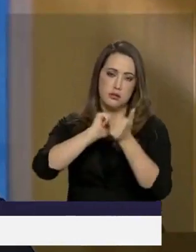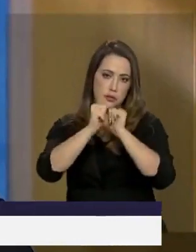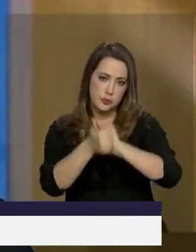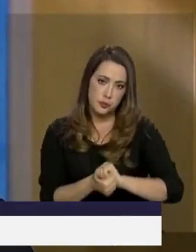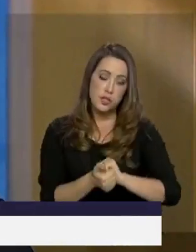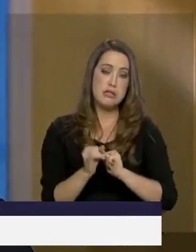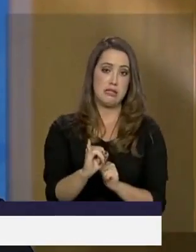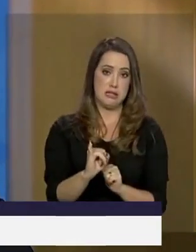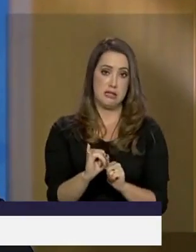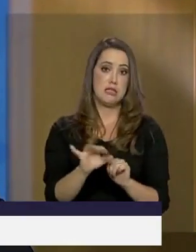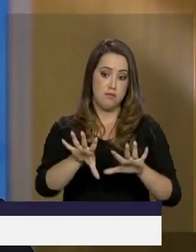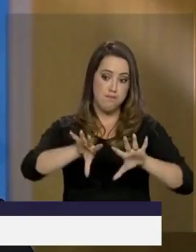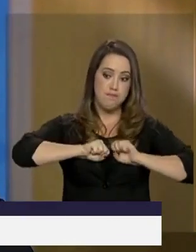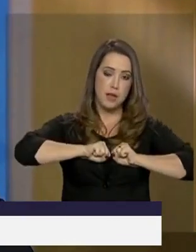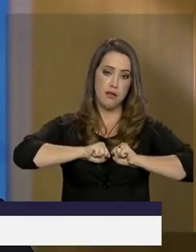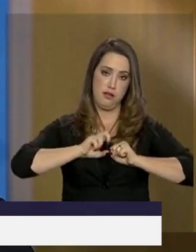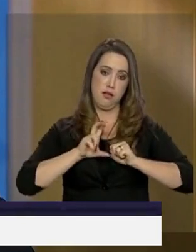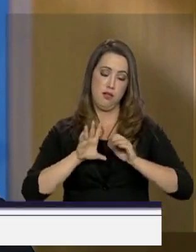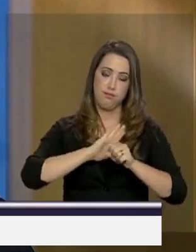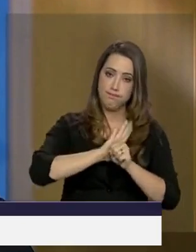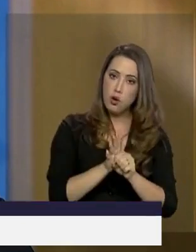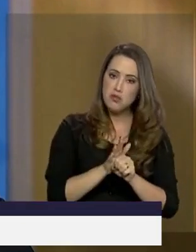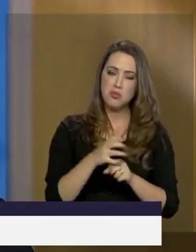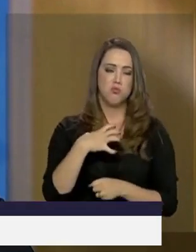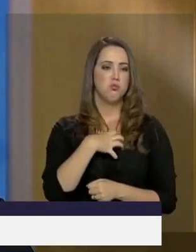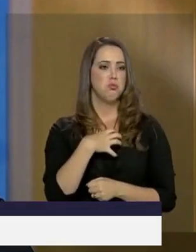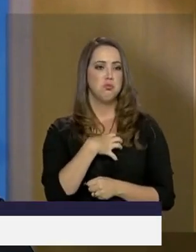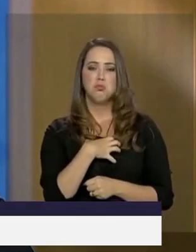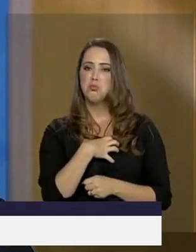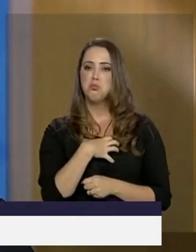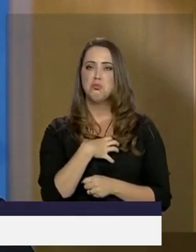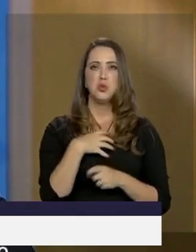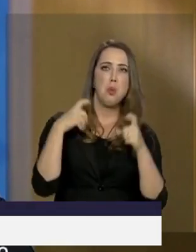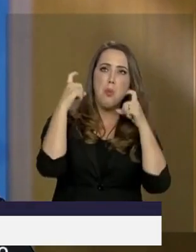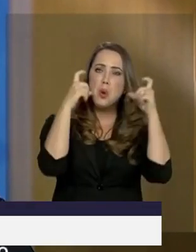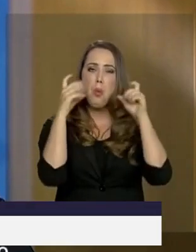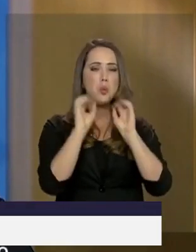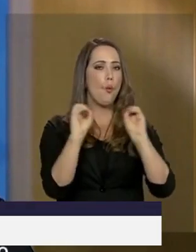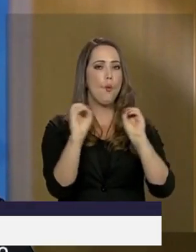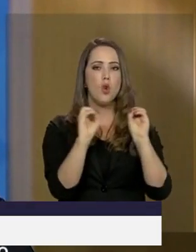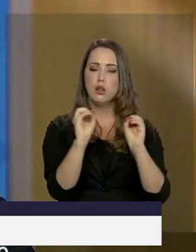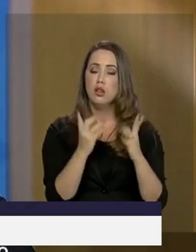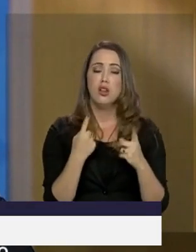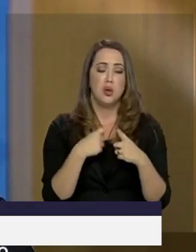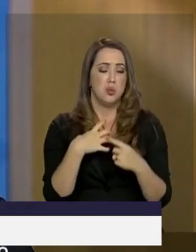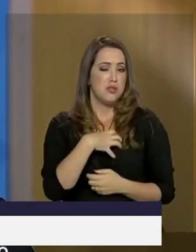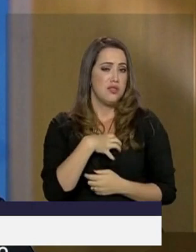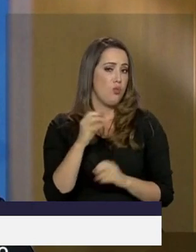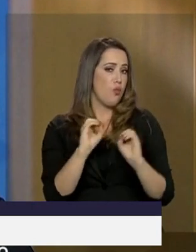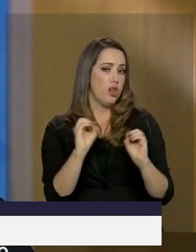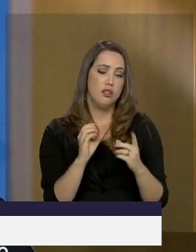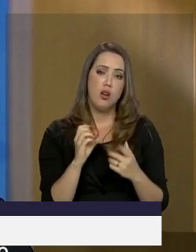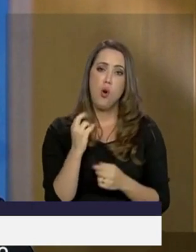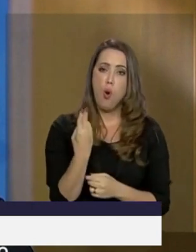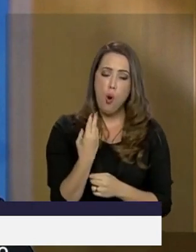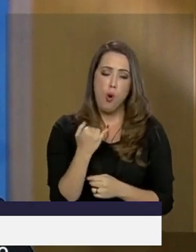Dans mon cas particulier, avec mon passé d'athlète, si j'étais infecté par le virus, je n'aurais pas à m'inquiéter. Je ne ressentirais rien, ou si j'étais